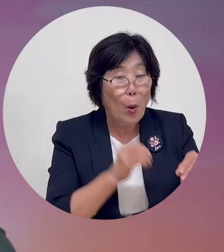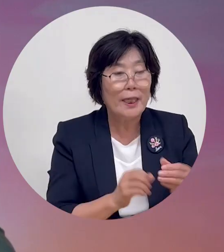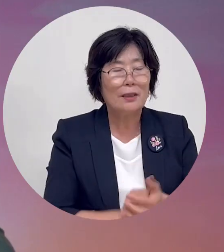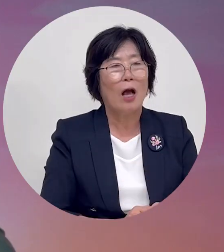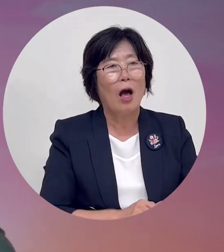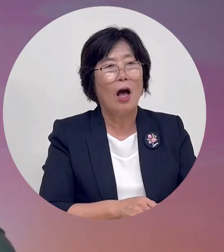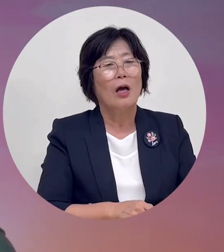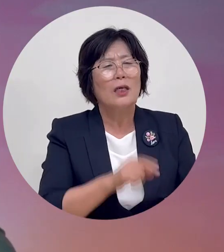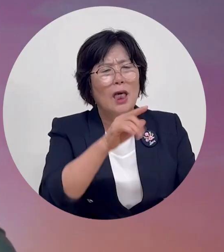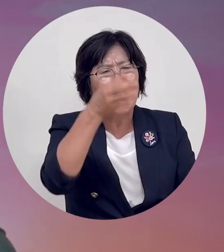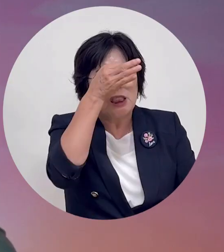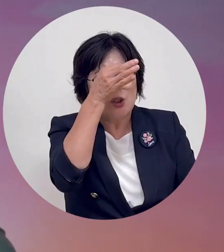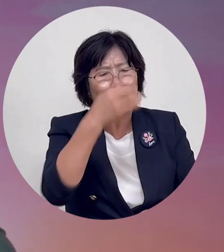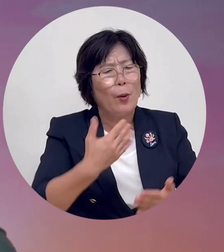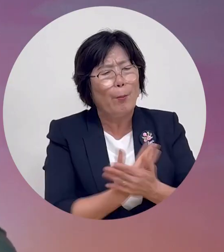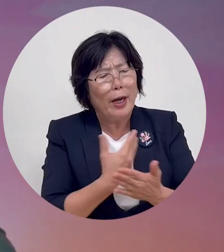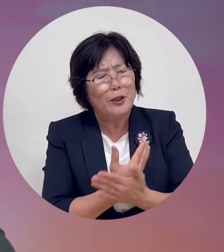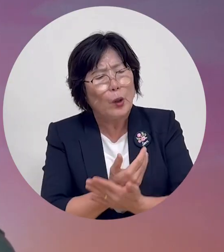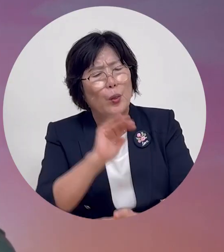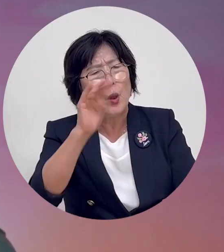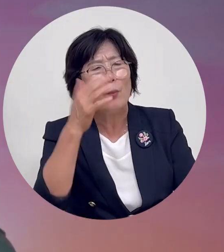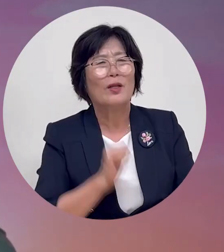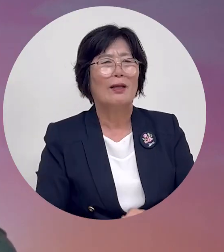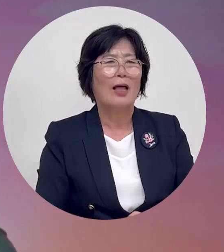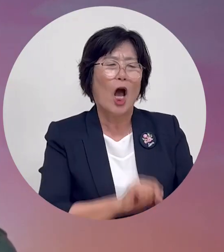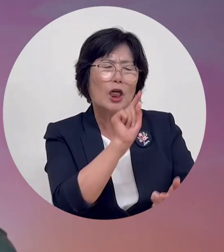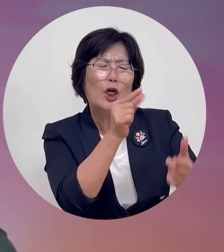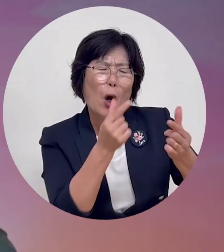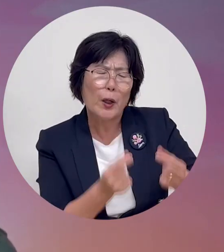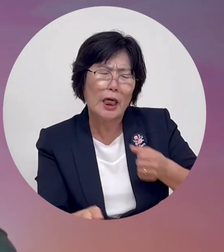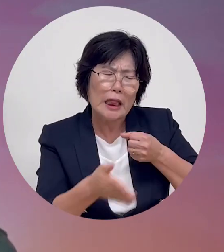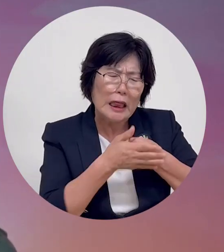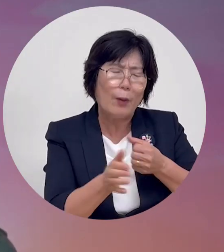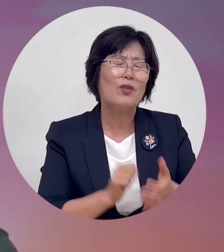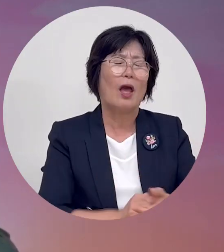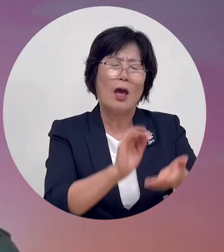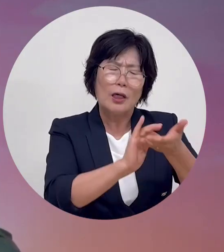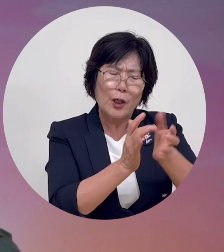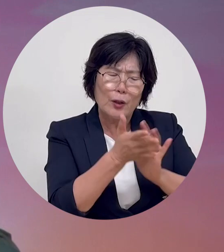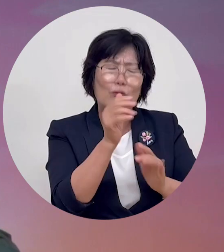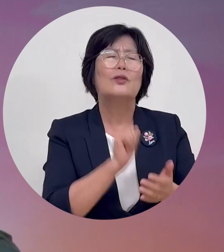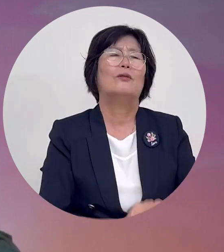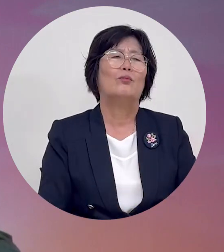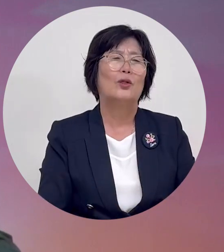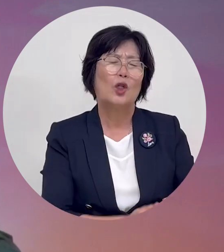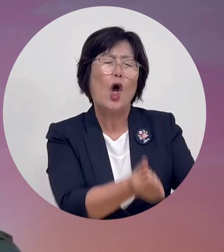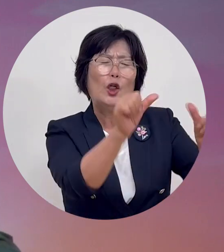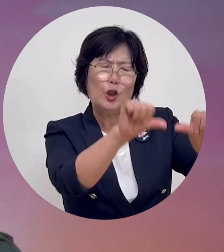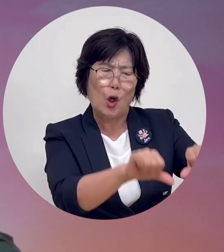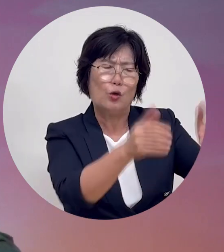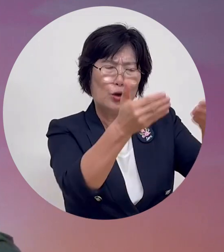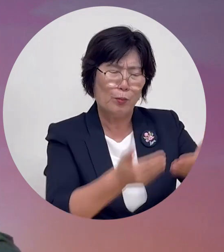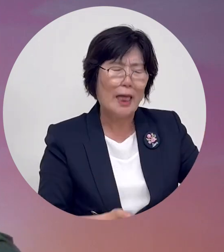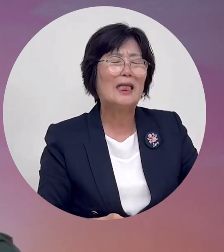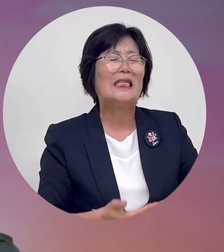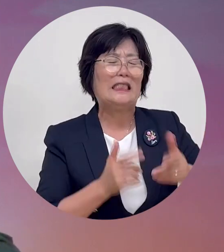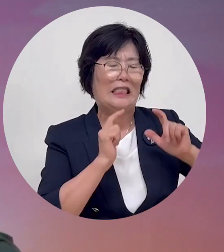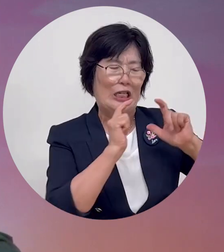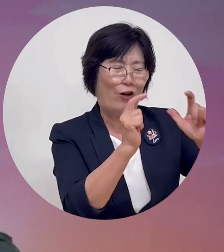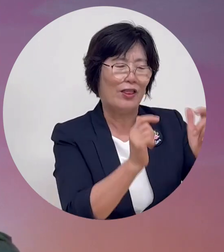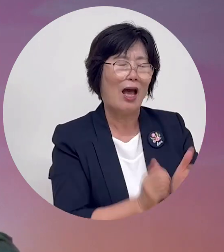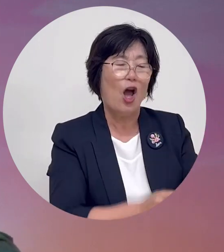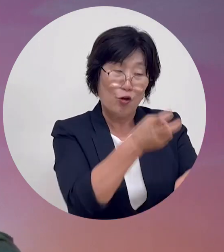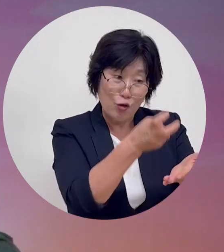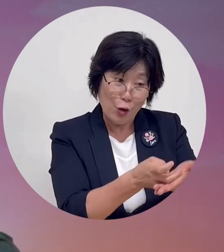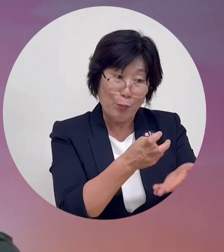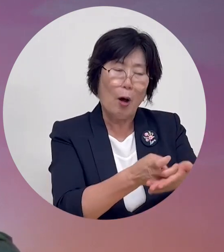이제 그게 문제라는 거예요. 그게 문제이기 때문에 예수님은 저주받을지어다. 율법교사들에게.